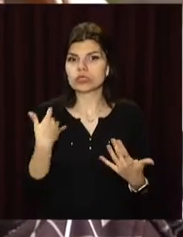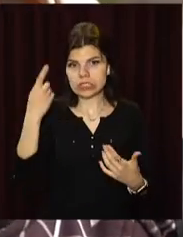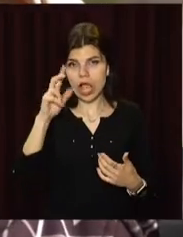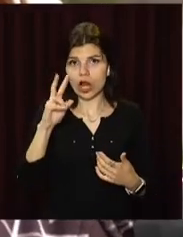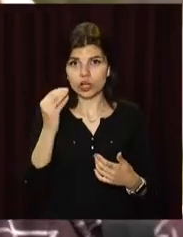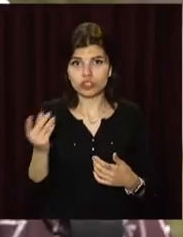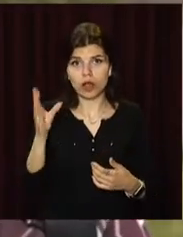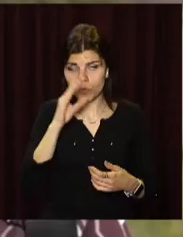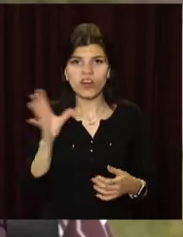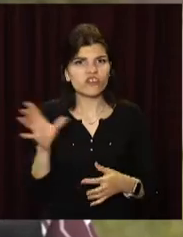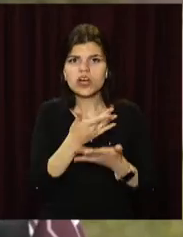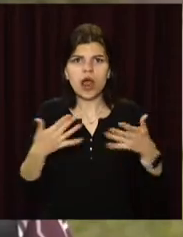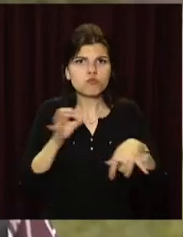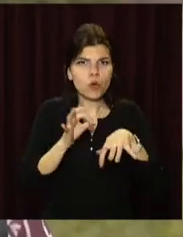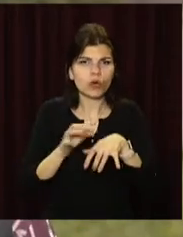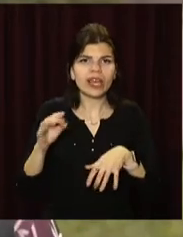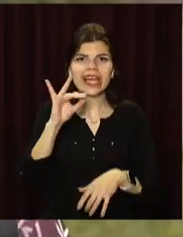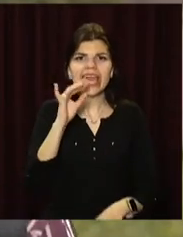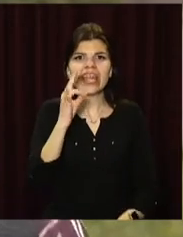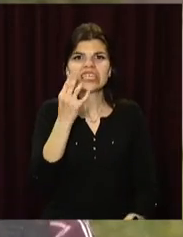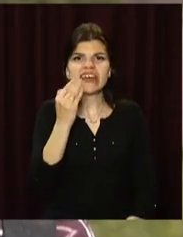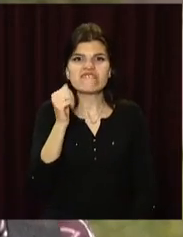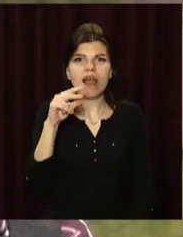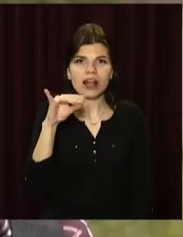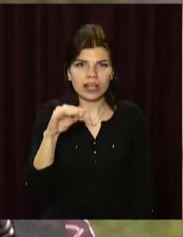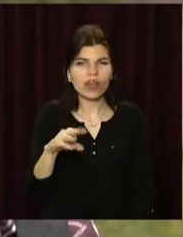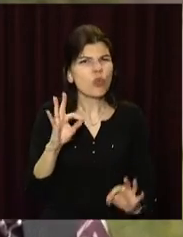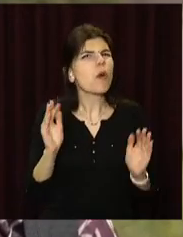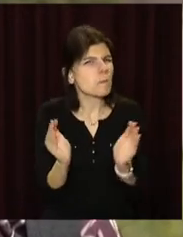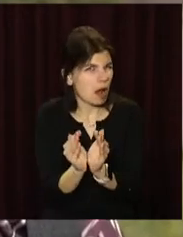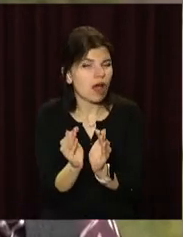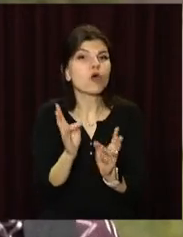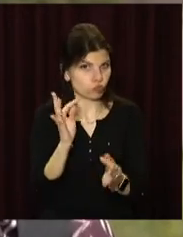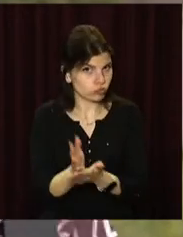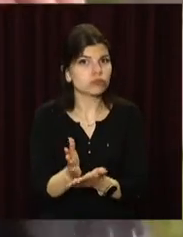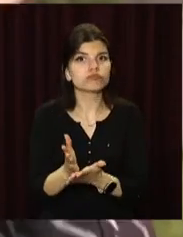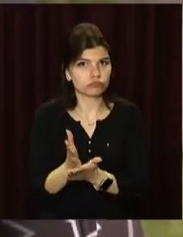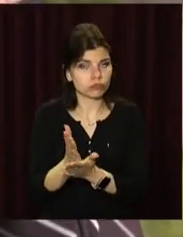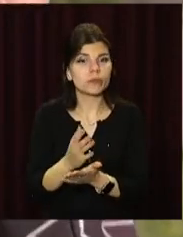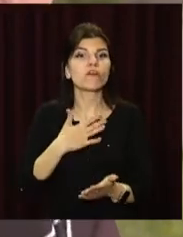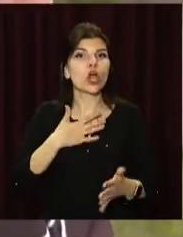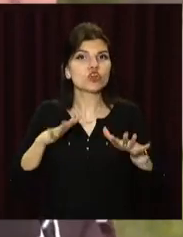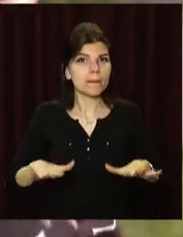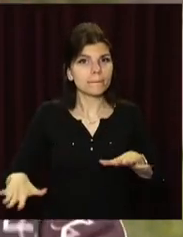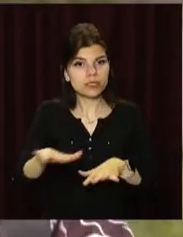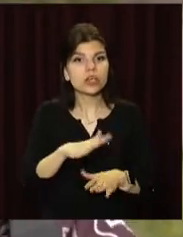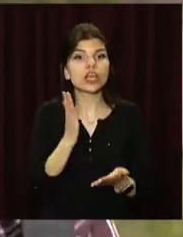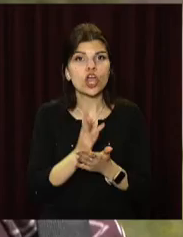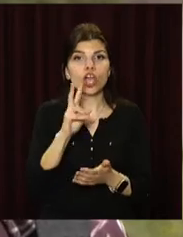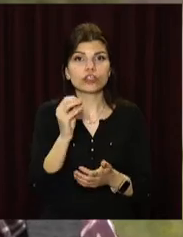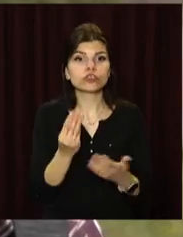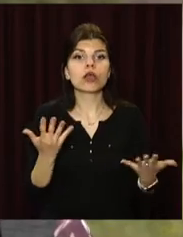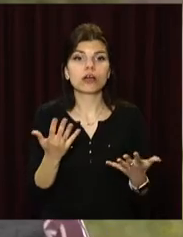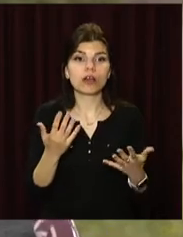кліщі переносять всевозможні болезни. Це і енцефаліт, ну такі кліщі у нас намного менше. Но в наших місцях є кліщі,